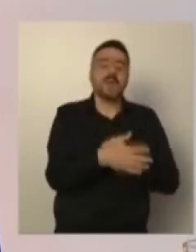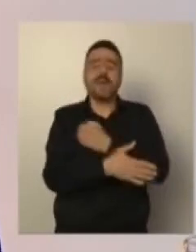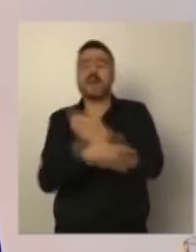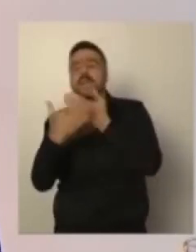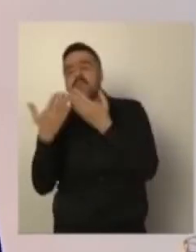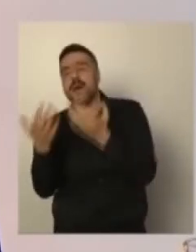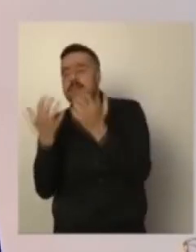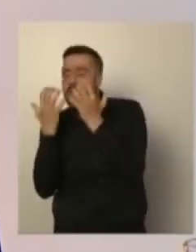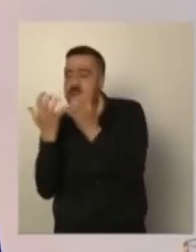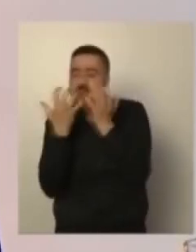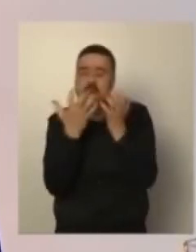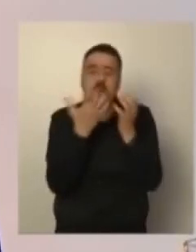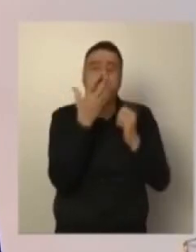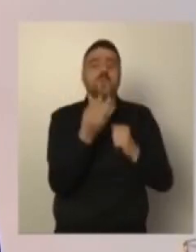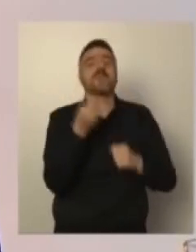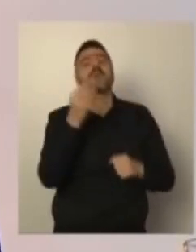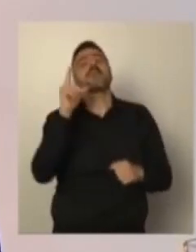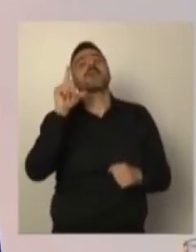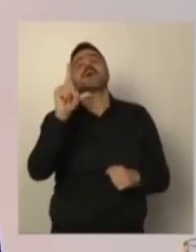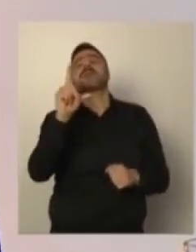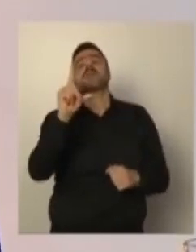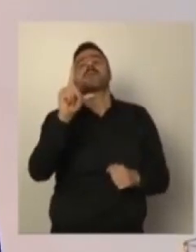buyuruyor Efendimiz,